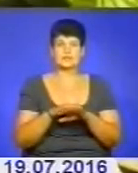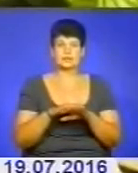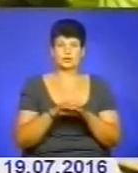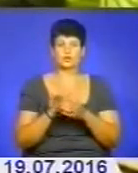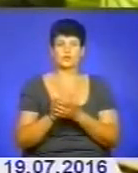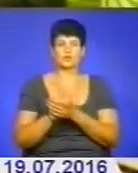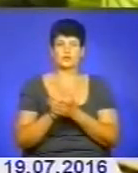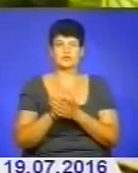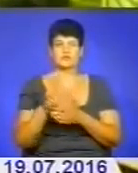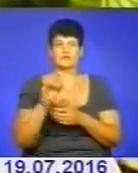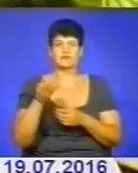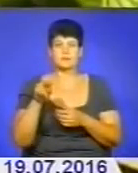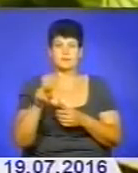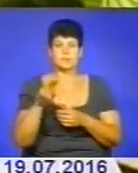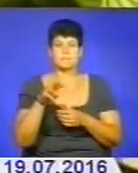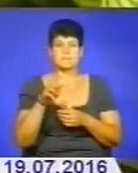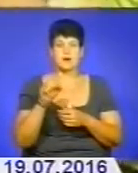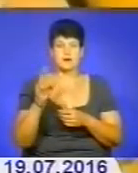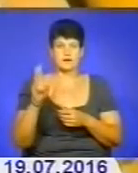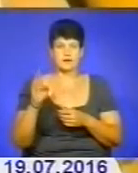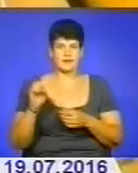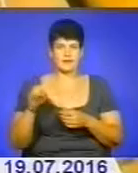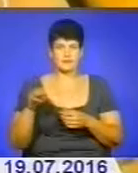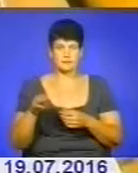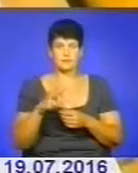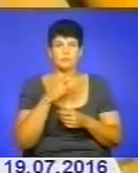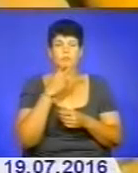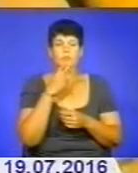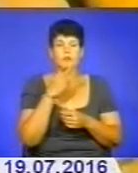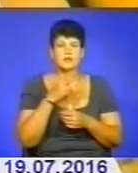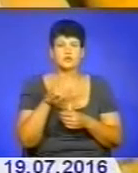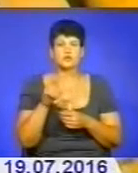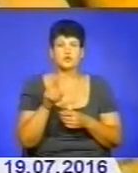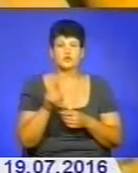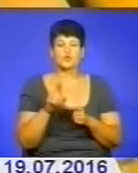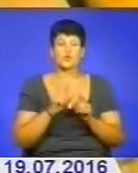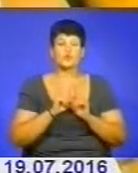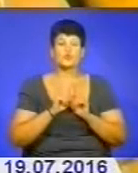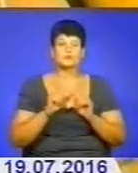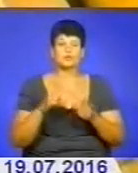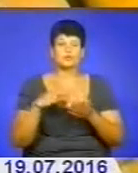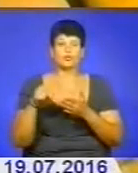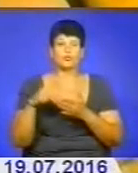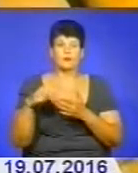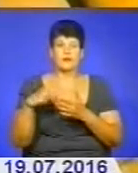Баштані активно продають на продуктових ринках Тернополя. Чи безпечні вони, дізнавалася наша знімальна група.